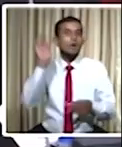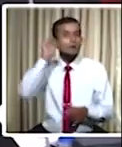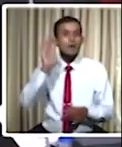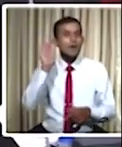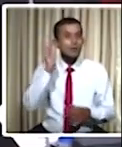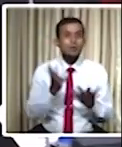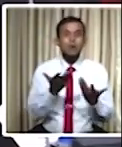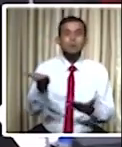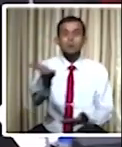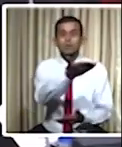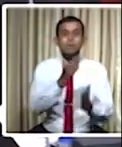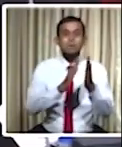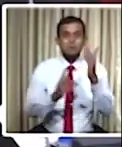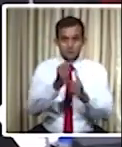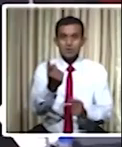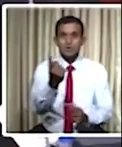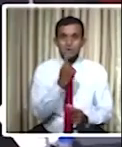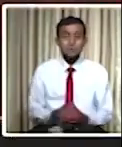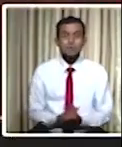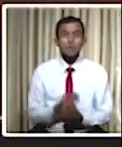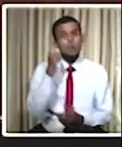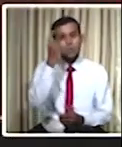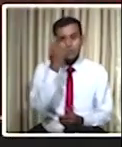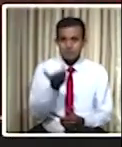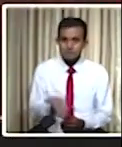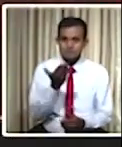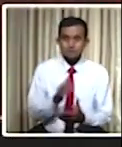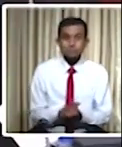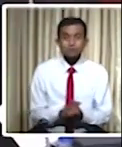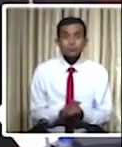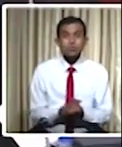කියලා මේ බූලාසනේ ඉන්න මන්ත්‍රීතුමා කිව්වා එතුමා අඩු බල දුන්නා අපි කියන්නේ එතුමා